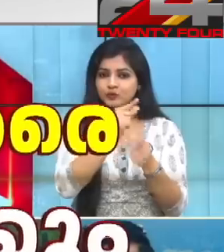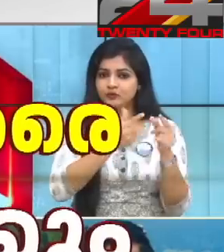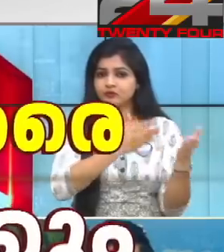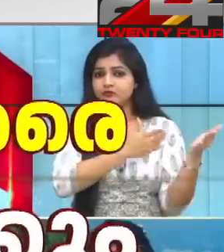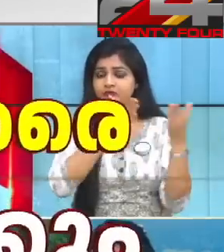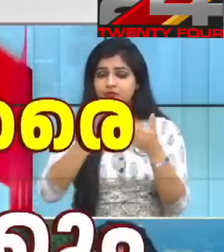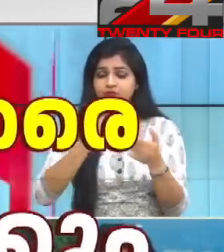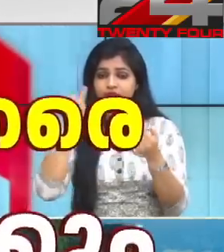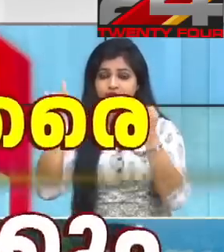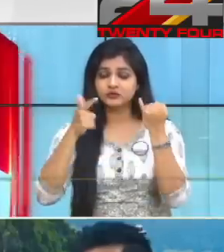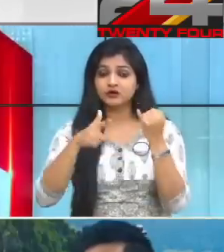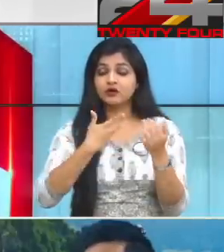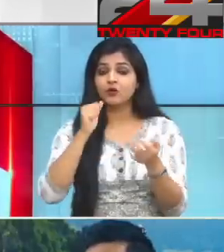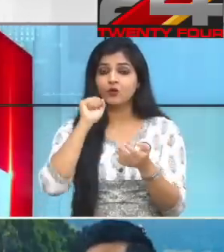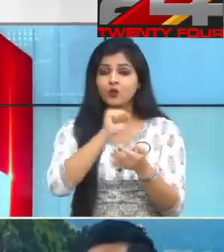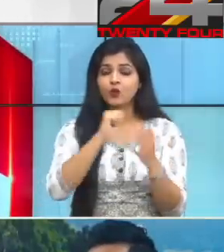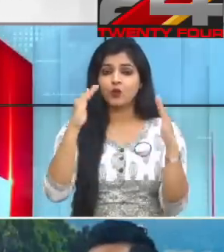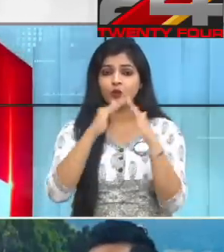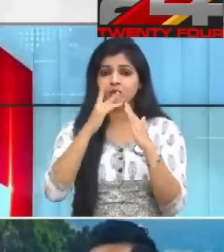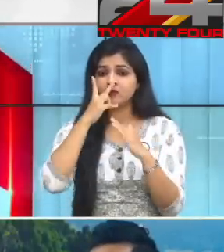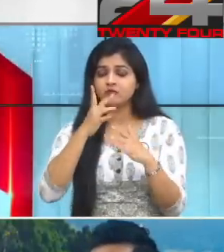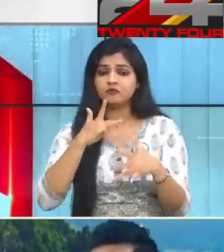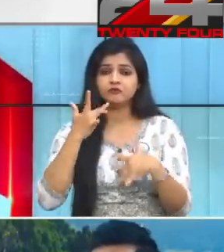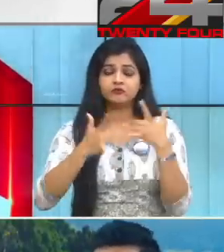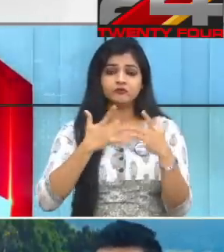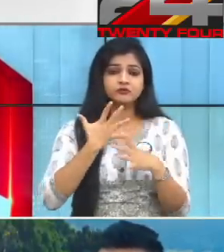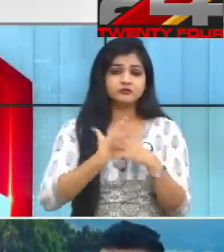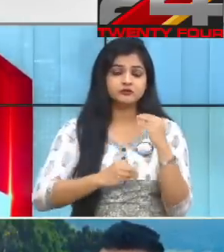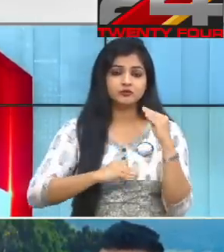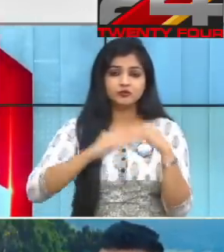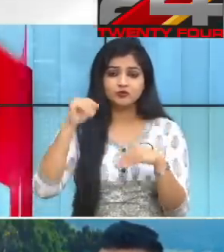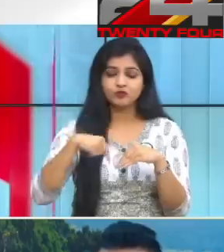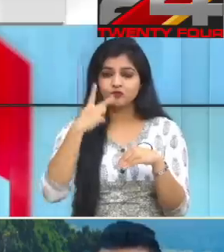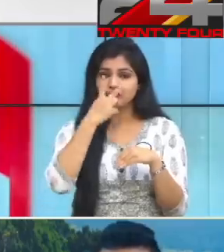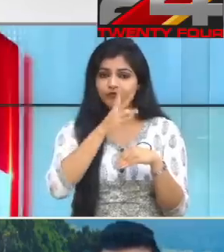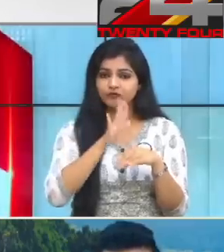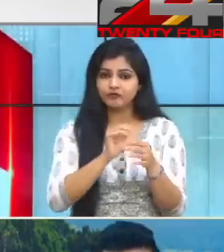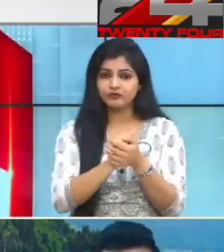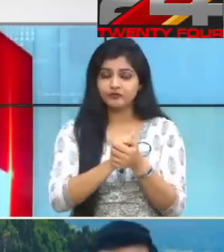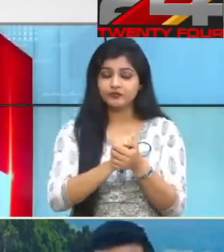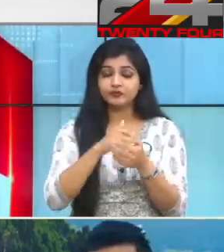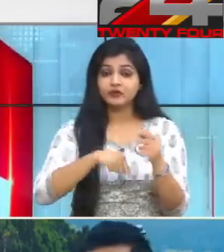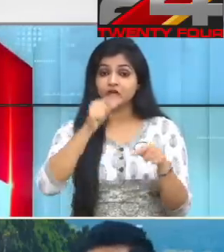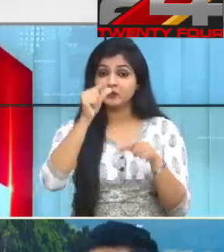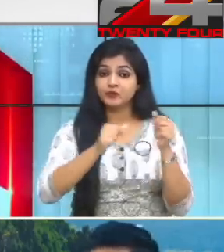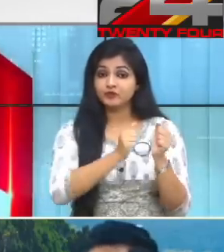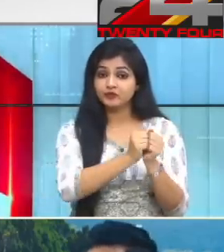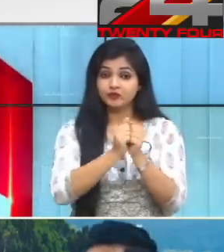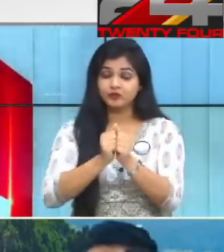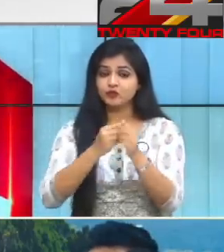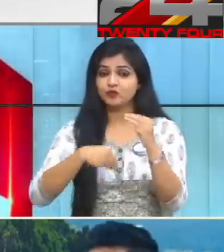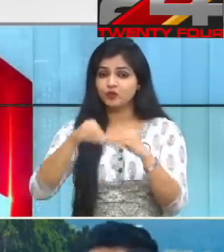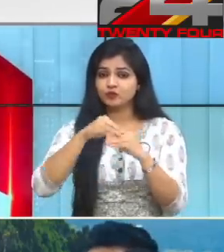കണ്ടതാണ്. വൈകാരികമായിരുന്നു അവർ. പക്ഷേ അത് ഇനിയും ജനകീയ തെരച്ചിൽ ഉണ്ടാകുന്നത്